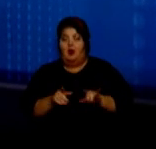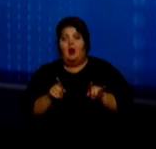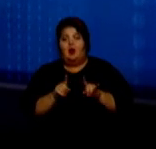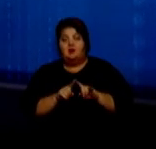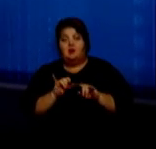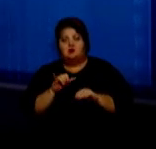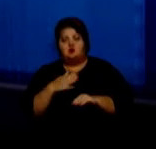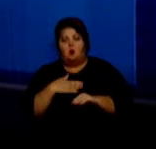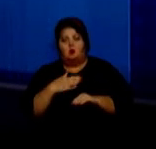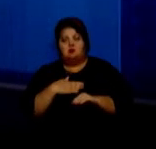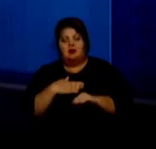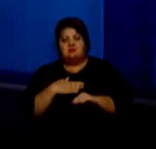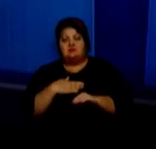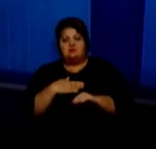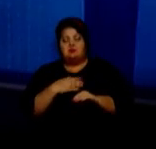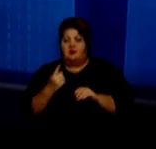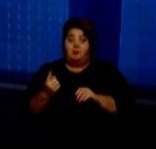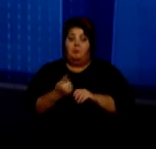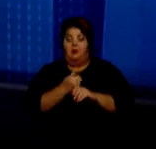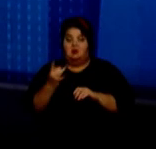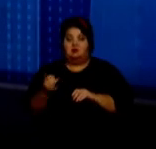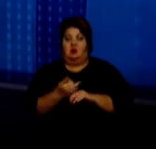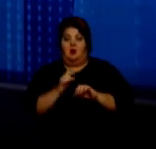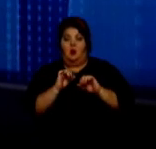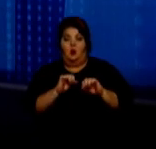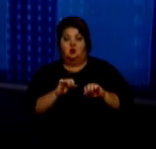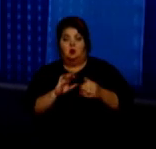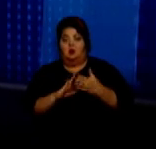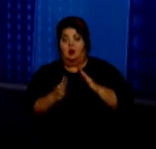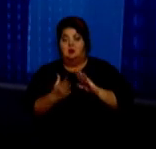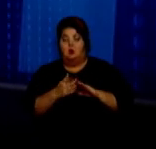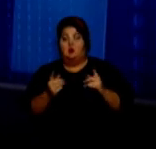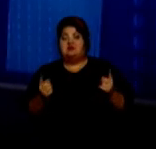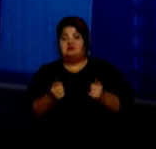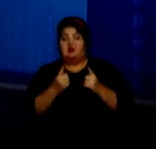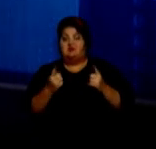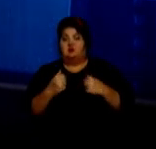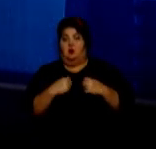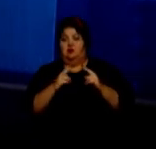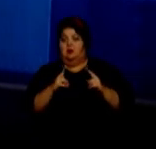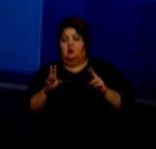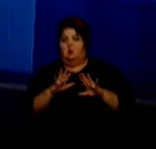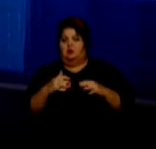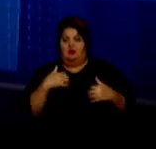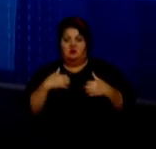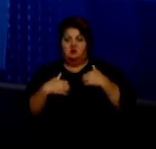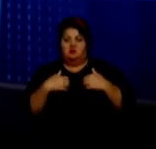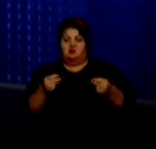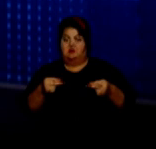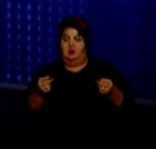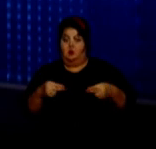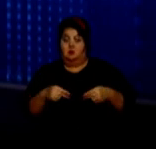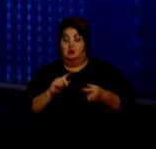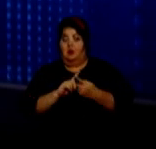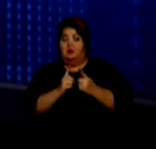знаєте, прецедент в нашому місті, тому що охоронні договори взагалі-то, зазвичай, у нас ніхто не спішить укладати. Натомість